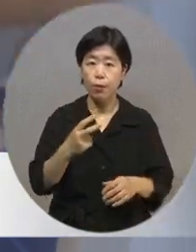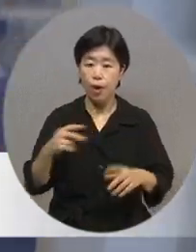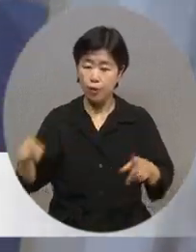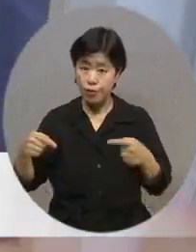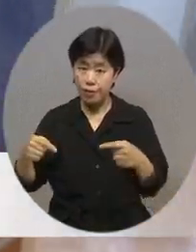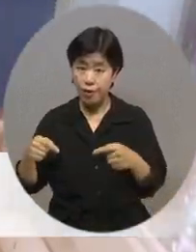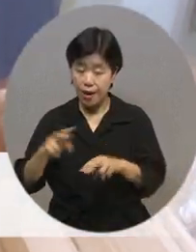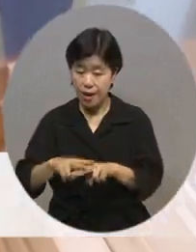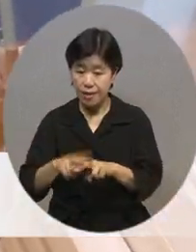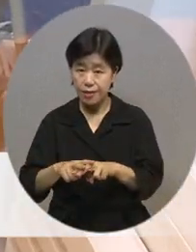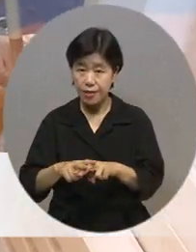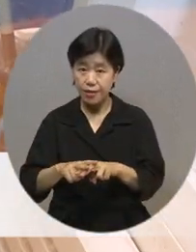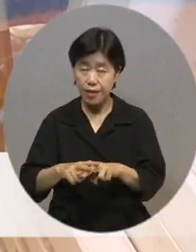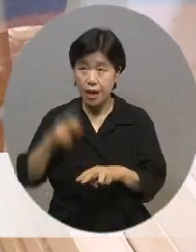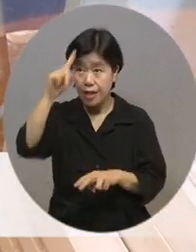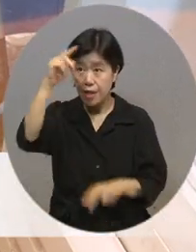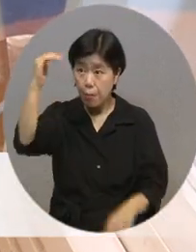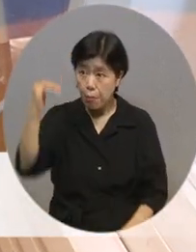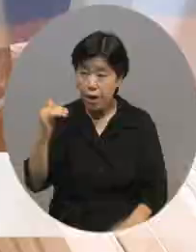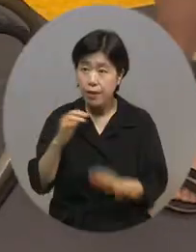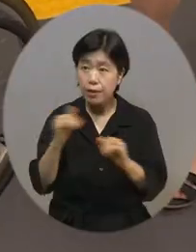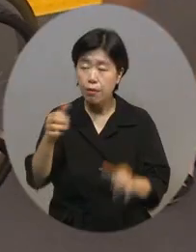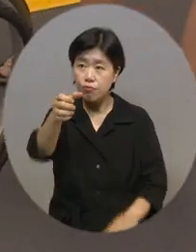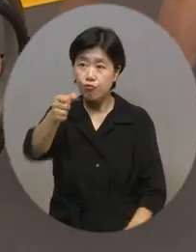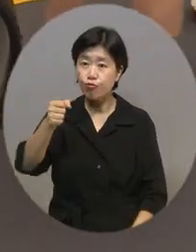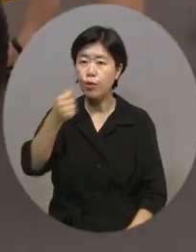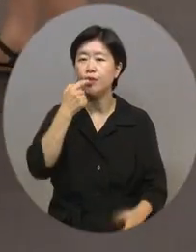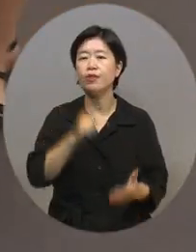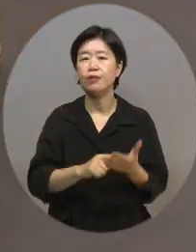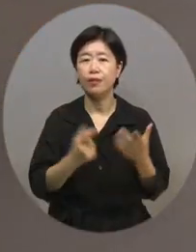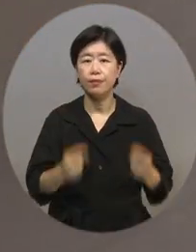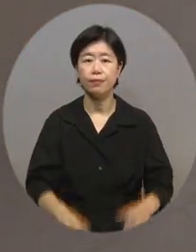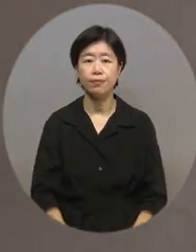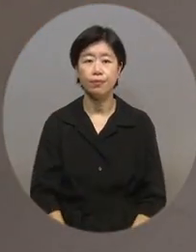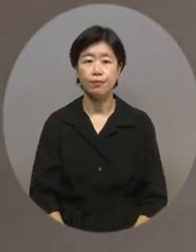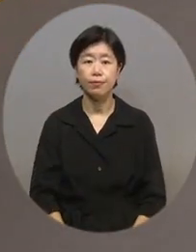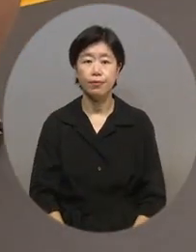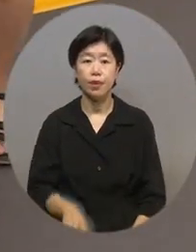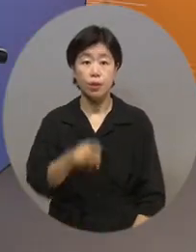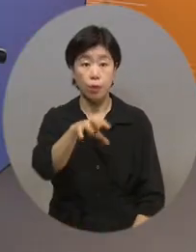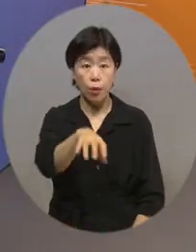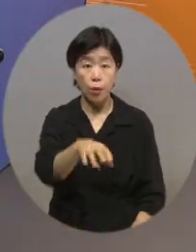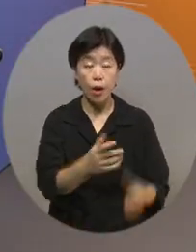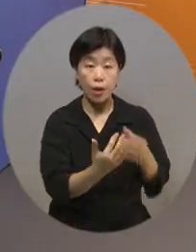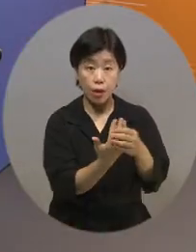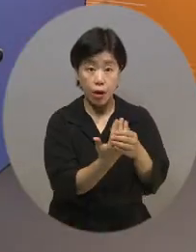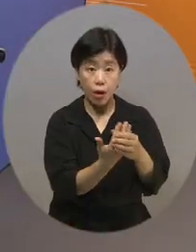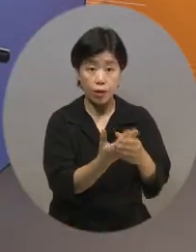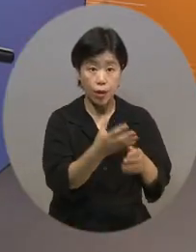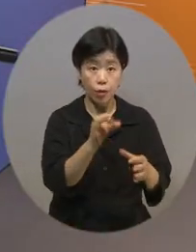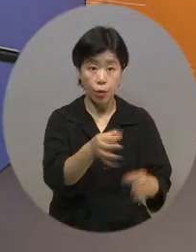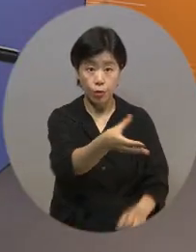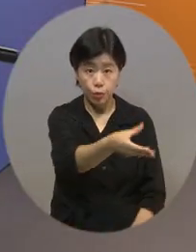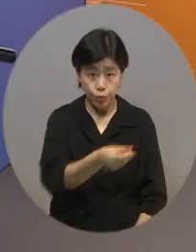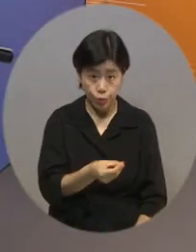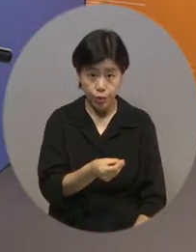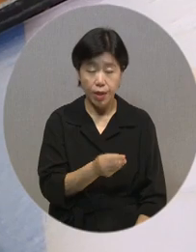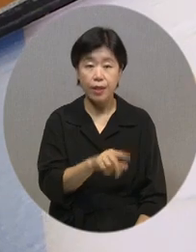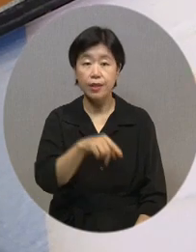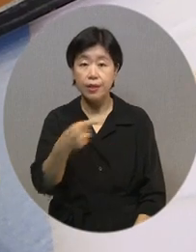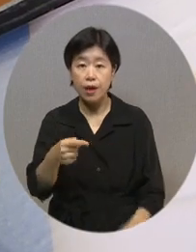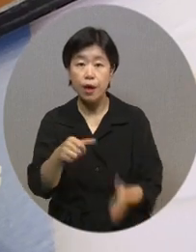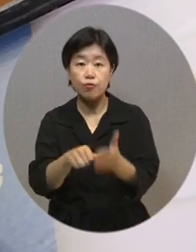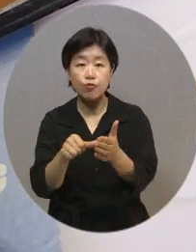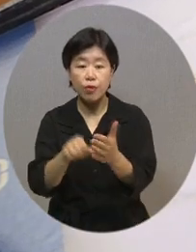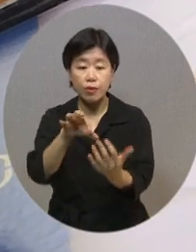낮은 높이에 있으신 분들도 쉽게 문을 열었다 닫았다. 체험객은 이곳에서 현금 인출기를 거쳐 상품을 선택하고 무인